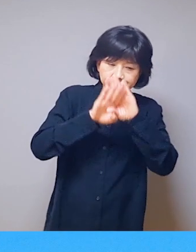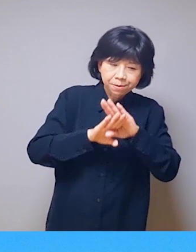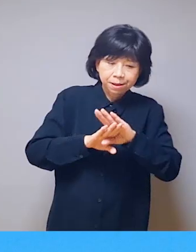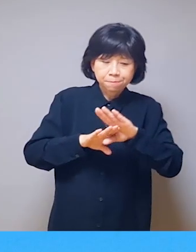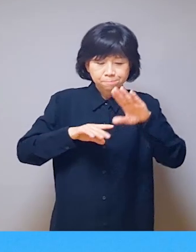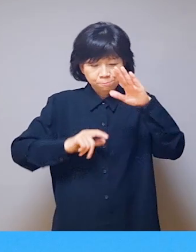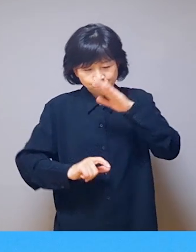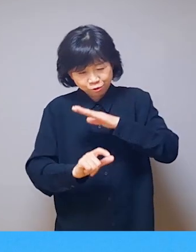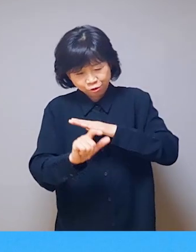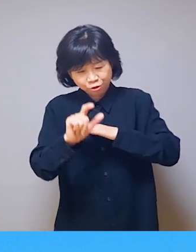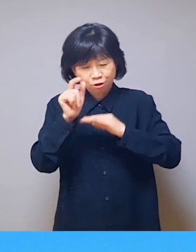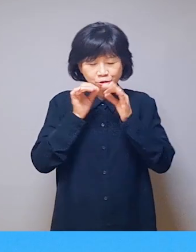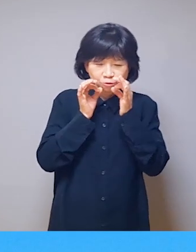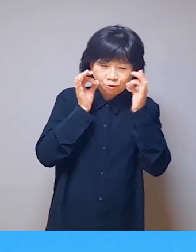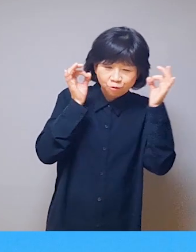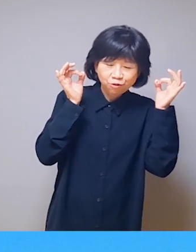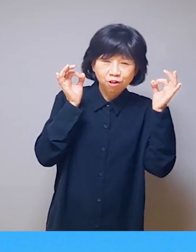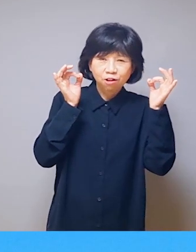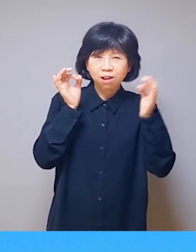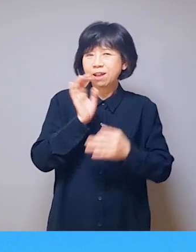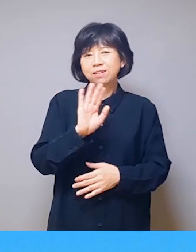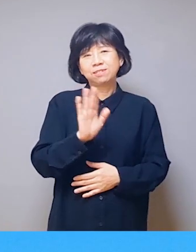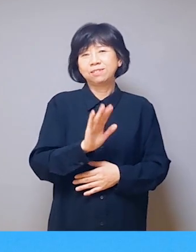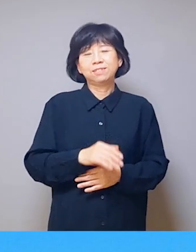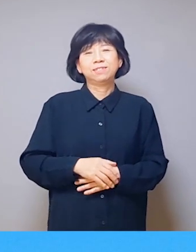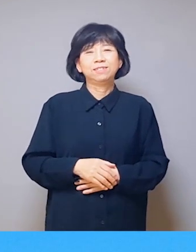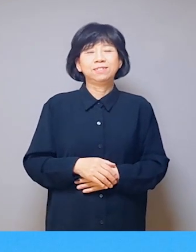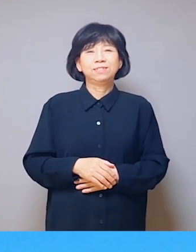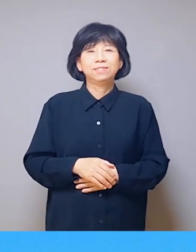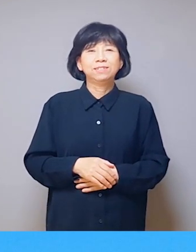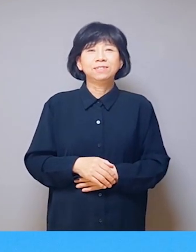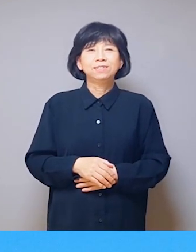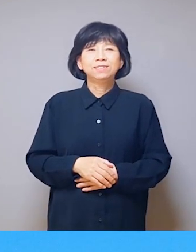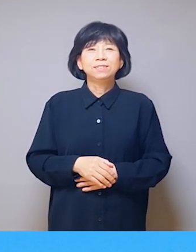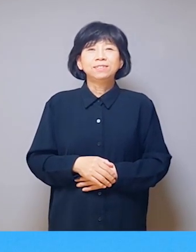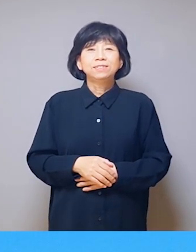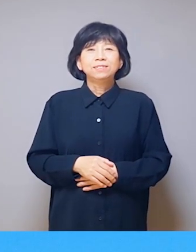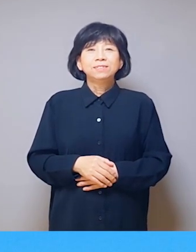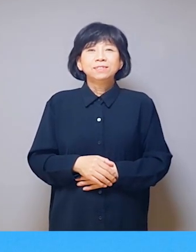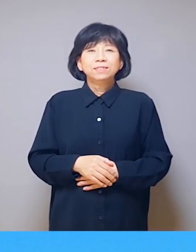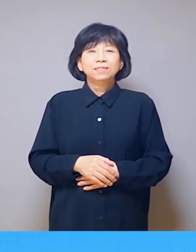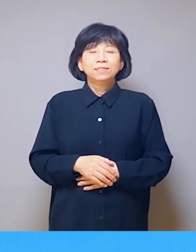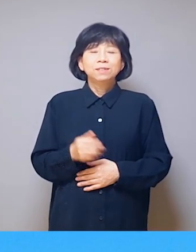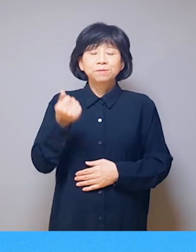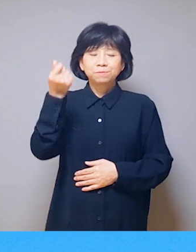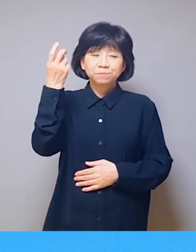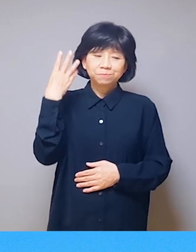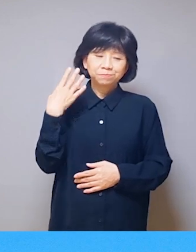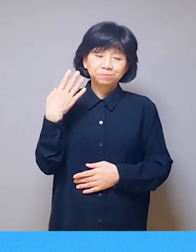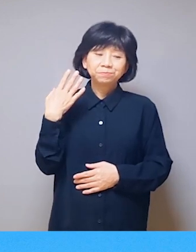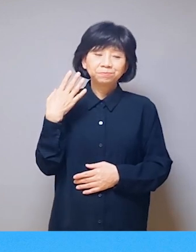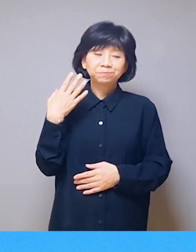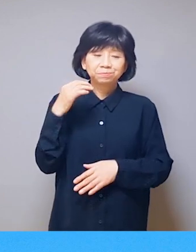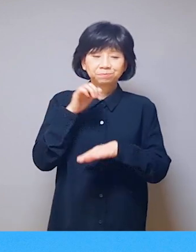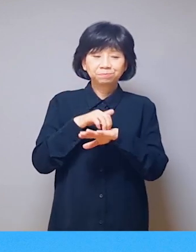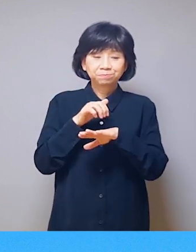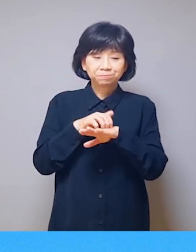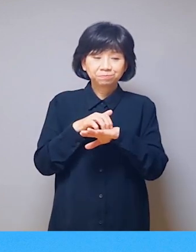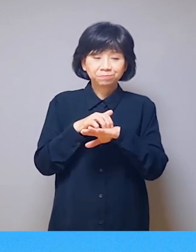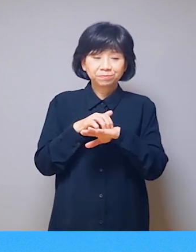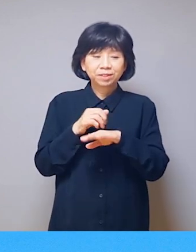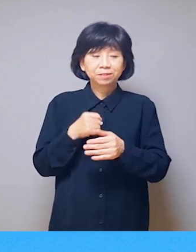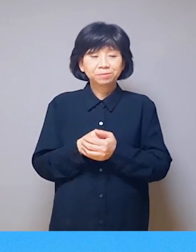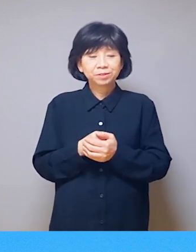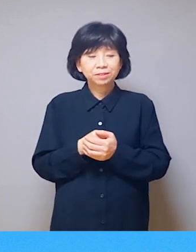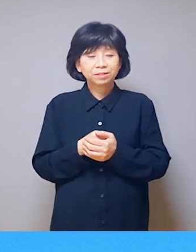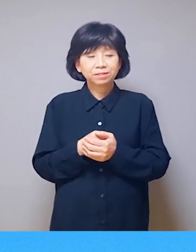하다 보니까 목회가 잘 될 거야. 이게 아니더라니까요. 제가 이번 며칠을 보내면서 늦은 밤에